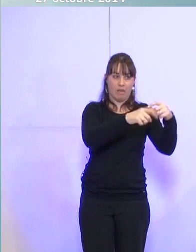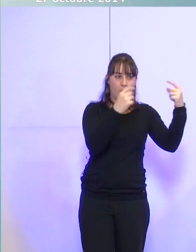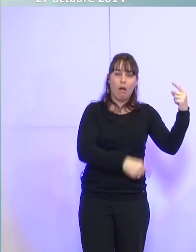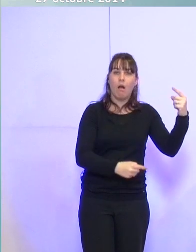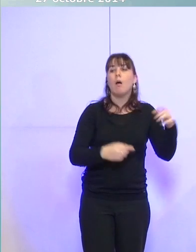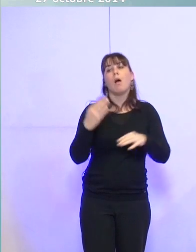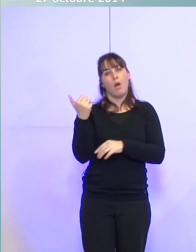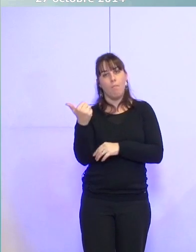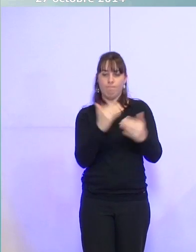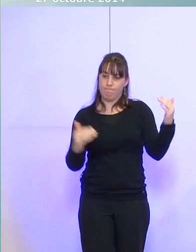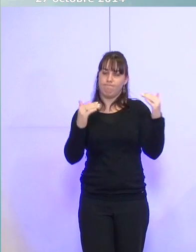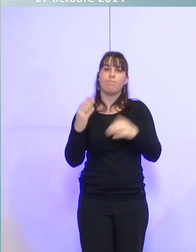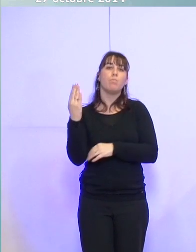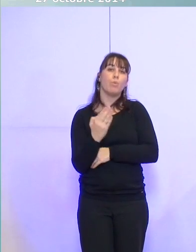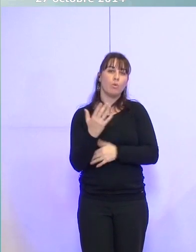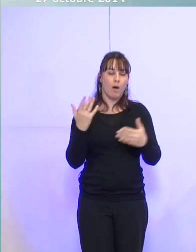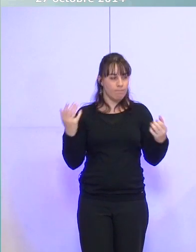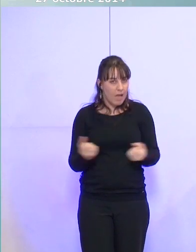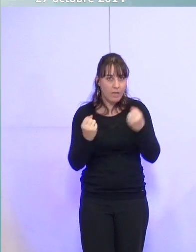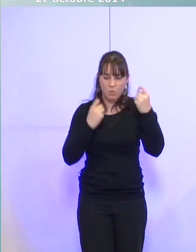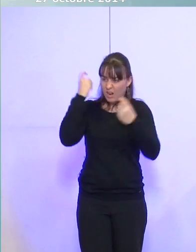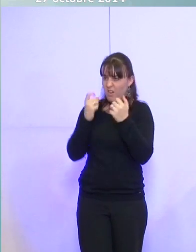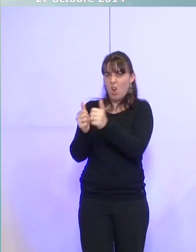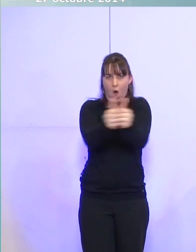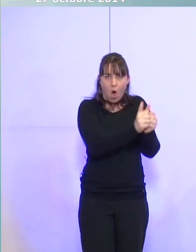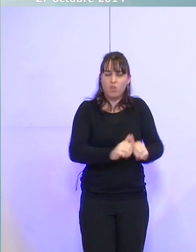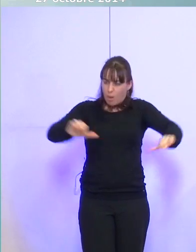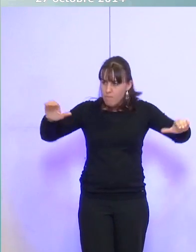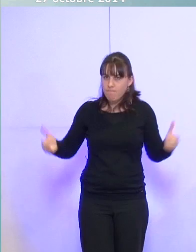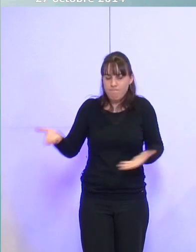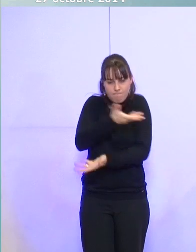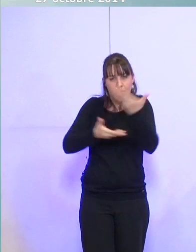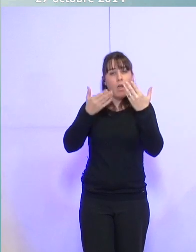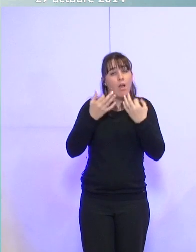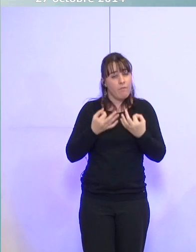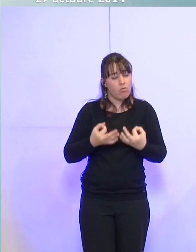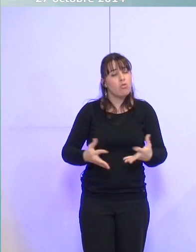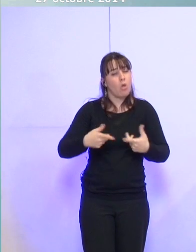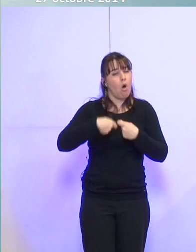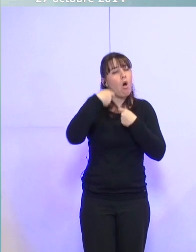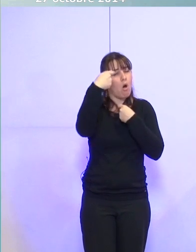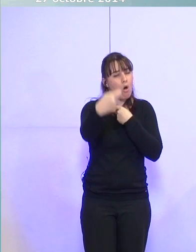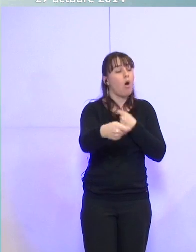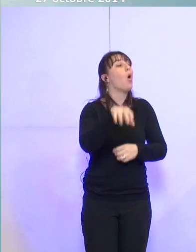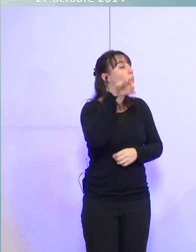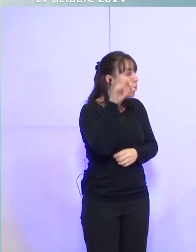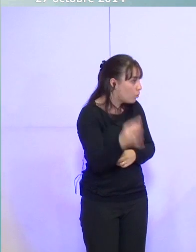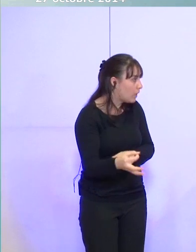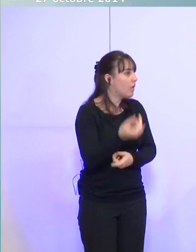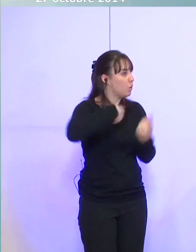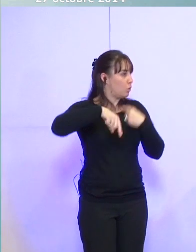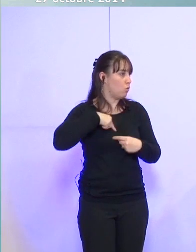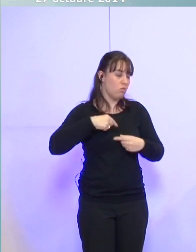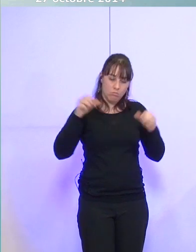nécessitera également une action, une volonté de tous et un temps certain. Donc oui, nous pensons évidemment que ce